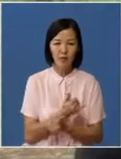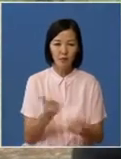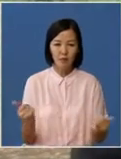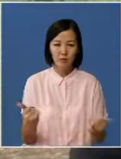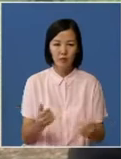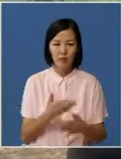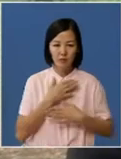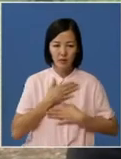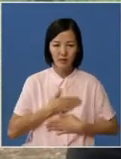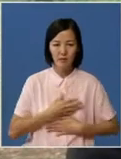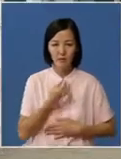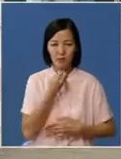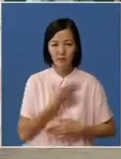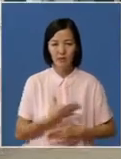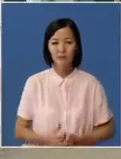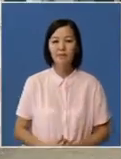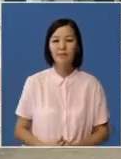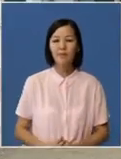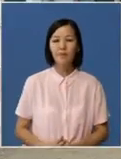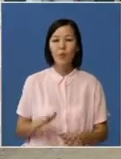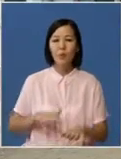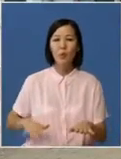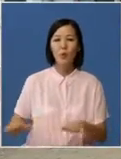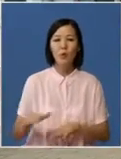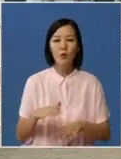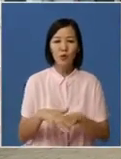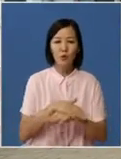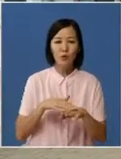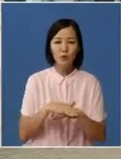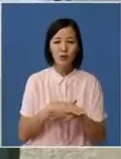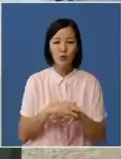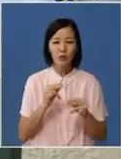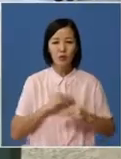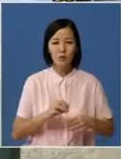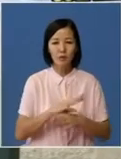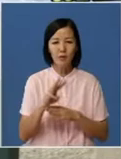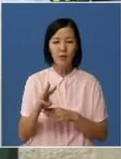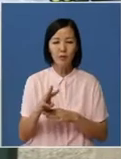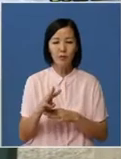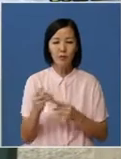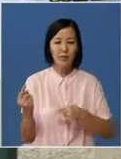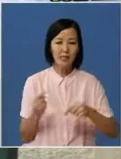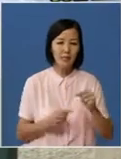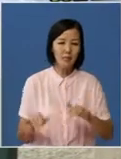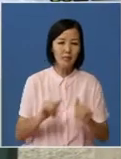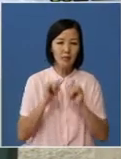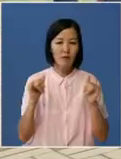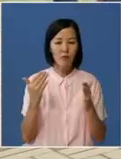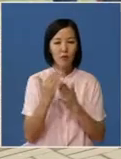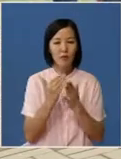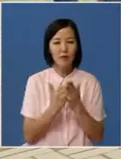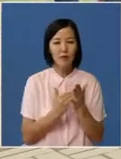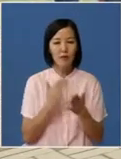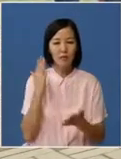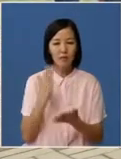жақсы жұмысымыз. Өңір тұрғындарының көпшілігі нәтижелі жұмыспен қамту және жаппай кәсіпкерлікті дамыту бағдарламасының